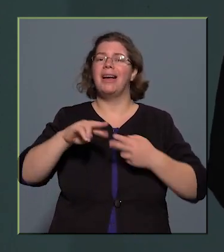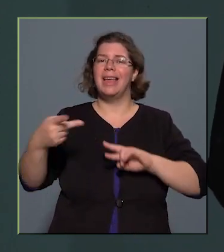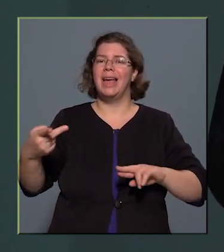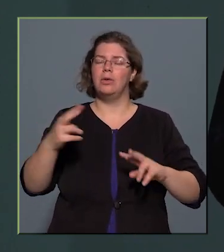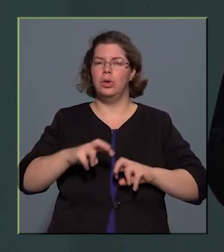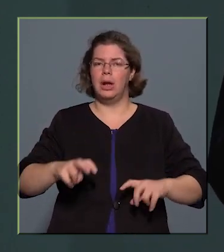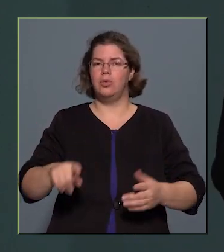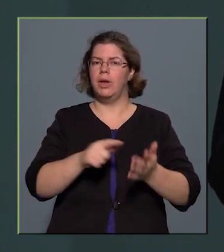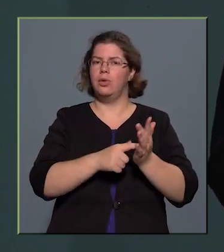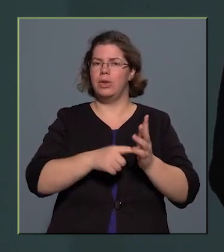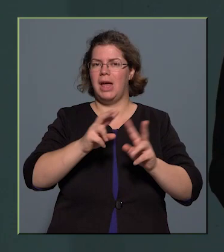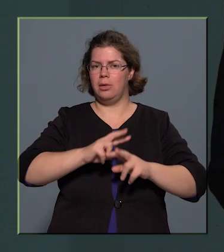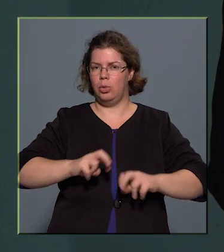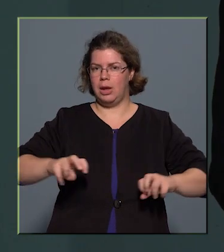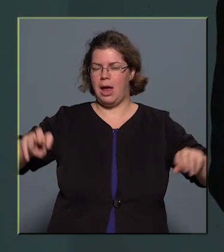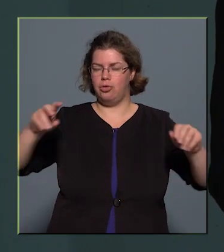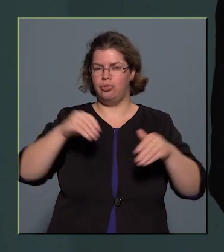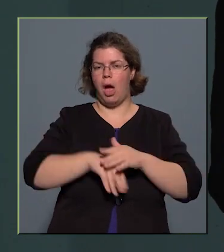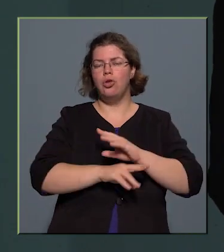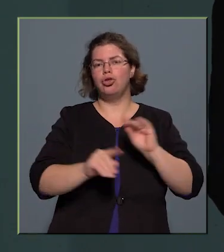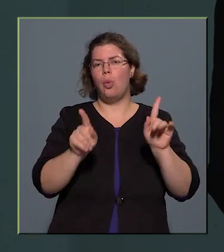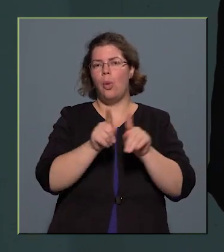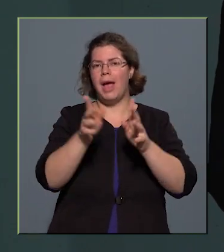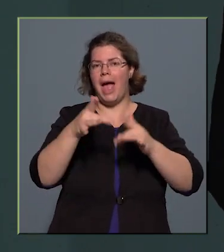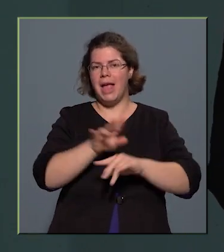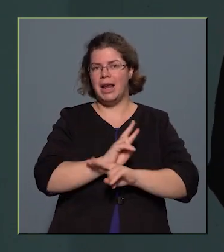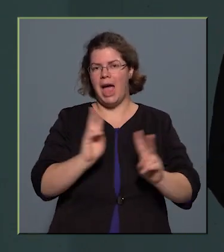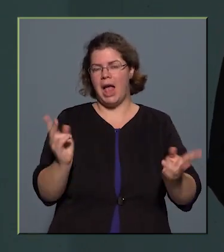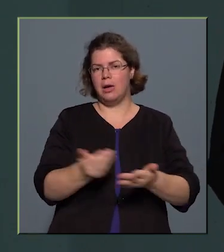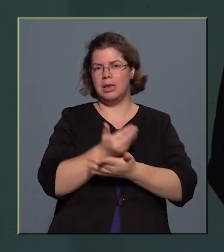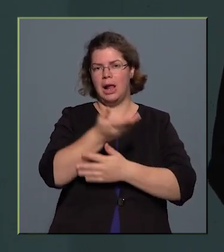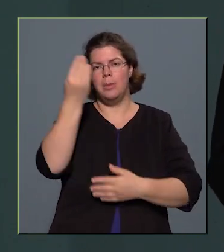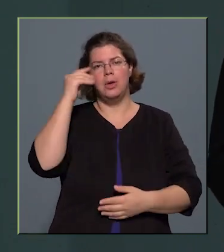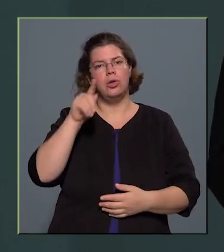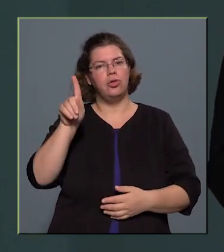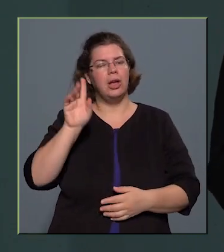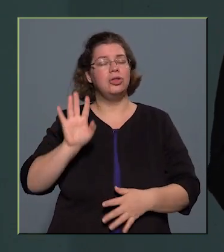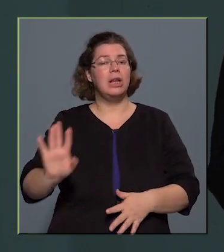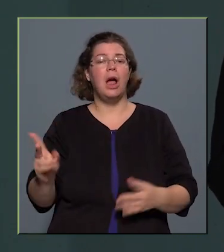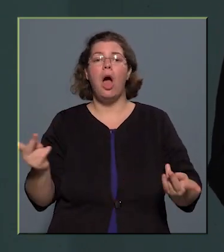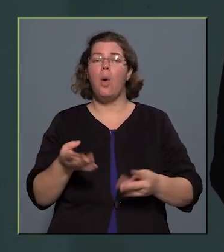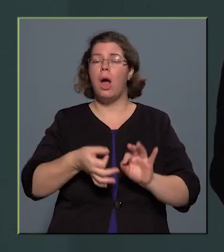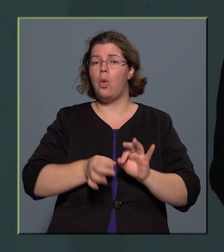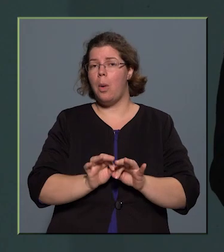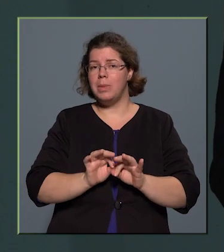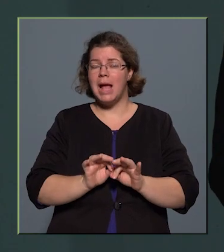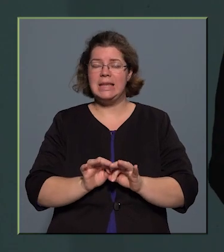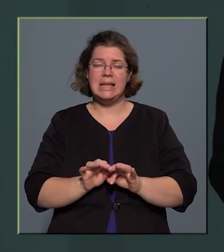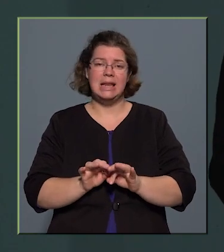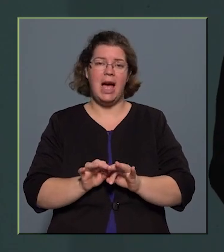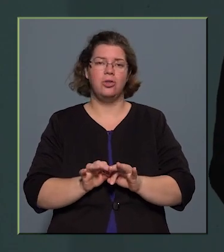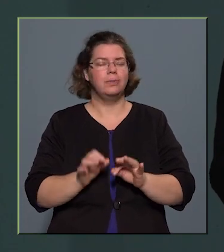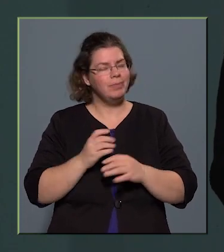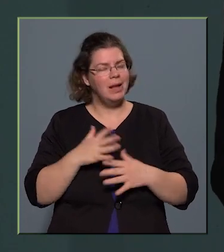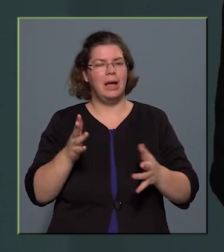a gyógyszerkutatásban, tehát nagyon sok olyan helyen tudjuk használni a mesterséges intelligenciát, ahol a komplexitás a